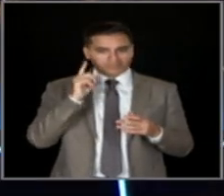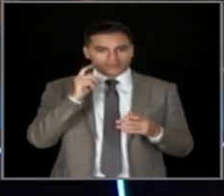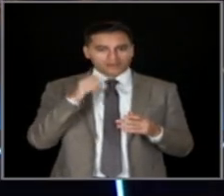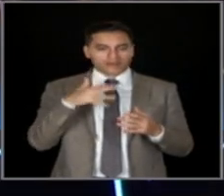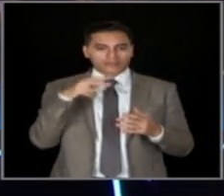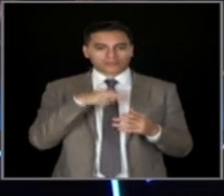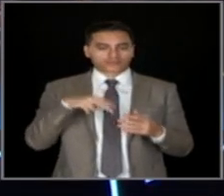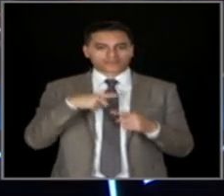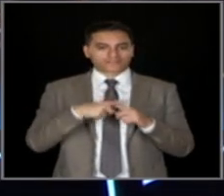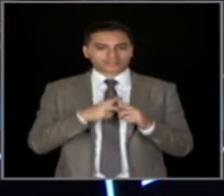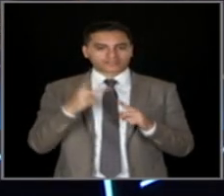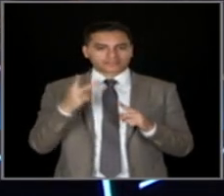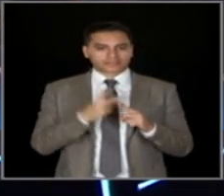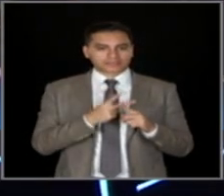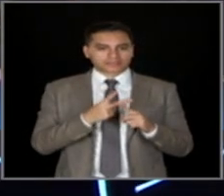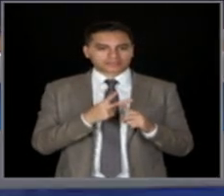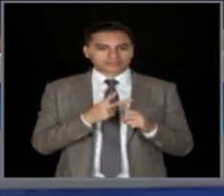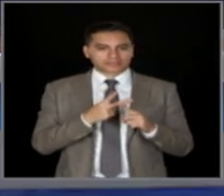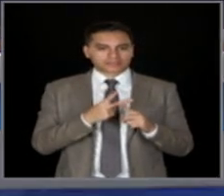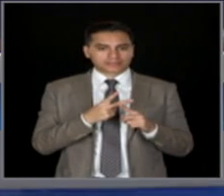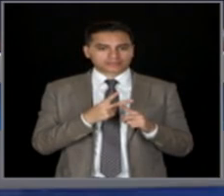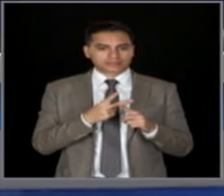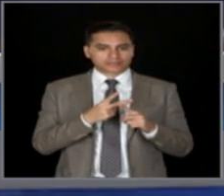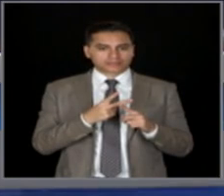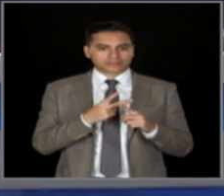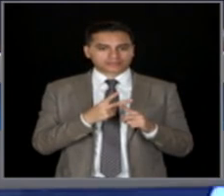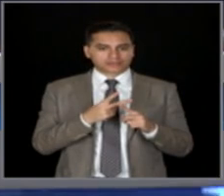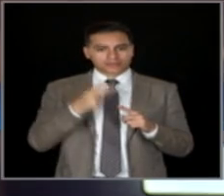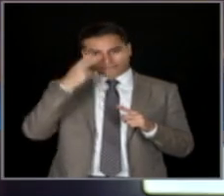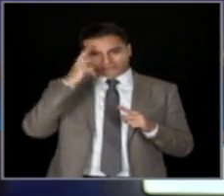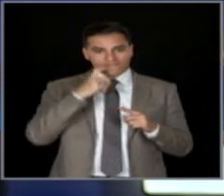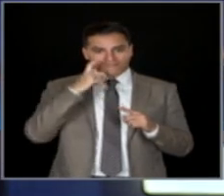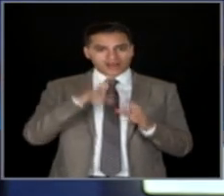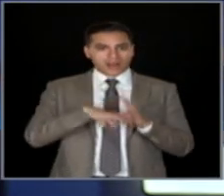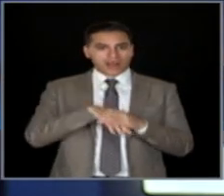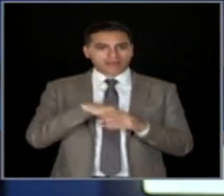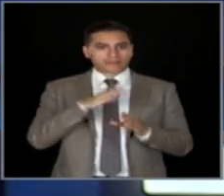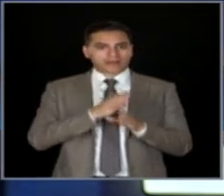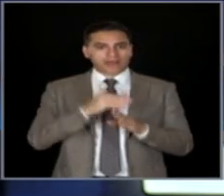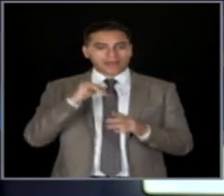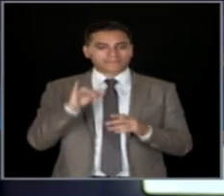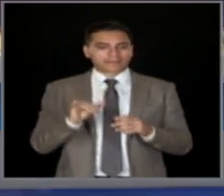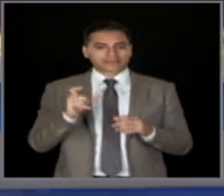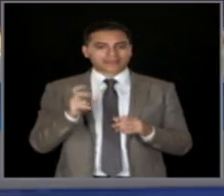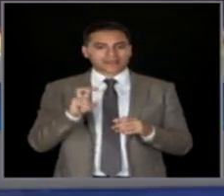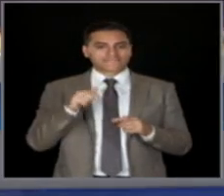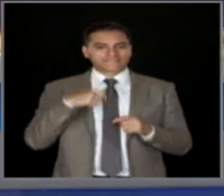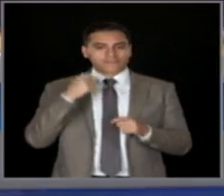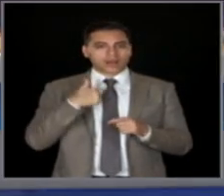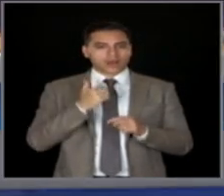ضعف الرقم 28؟ بس. من هي الفنانة التي قامت بدور أمينة في فيلم أنا حرة؟